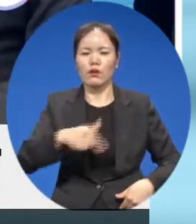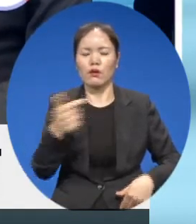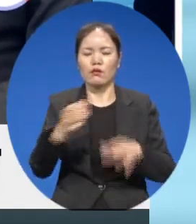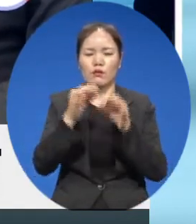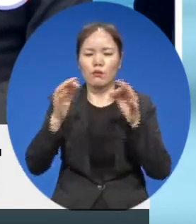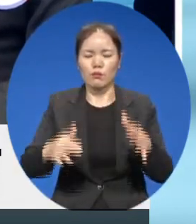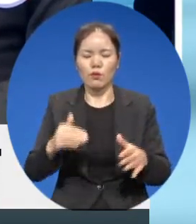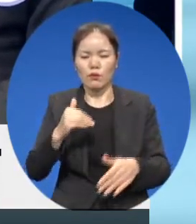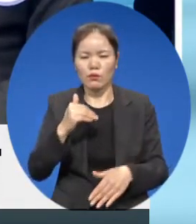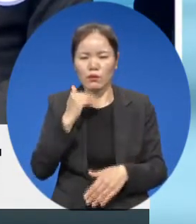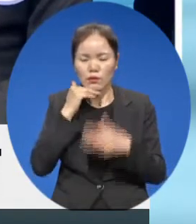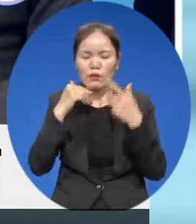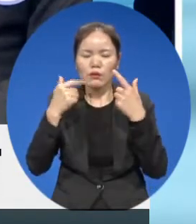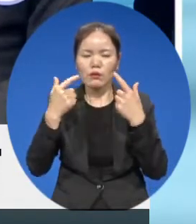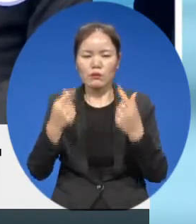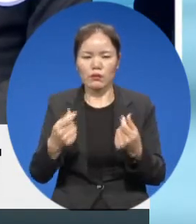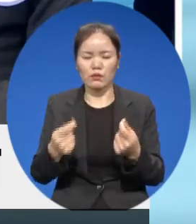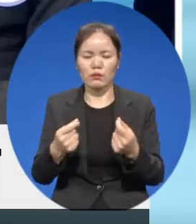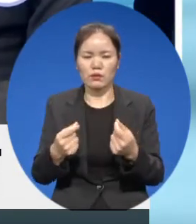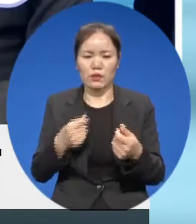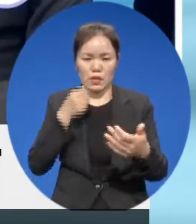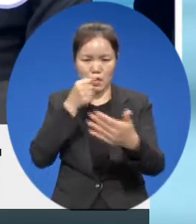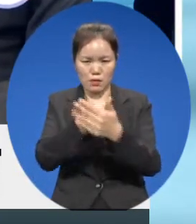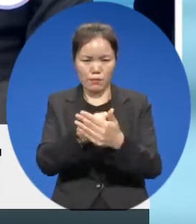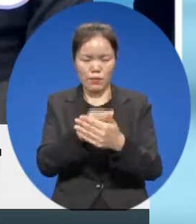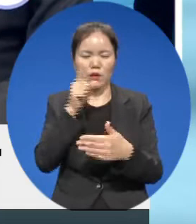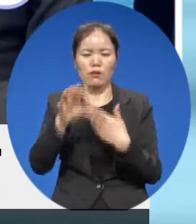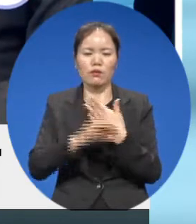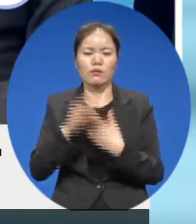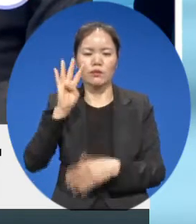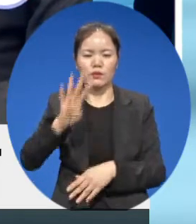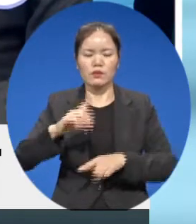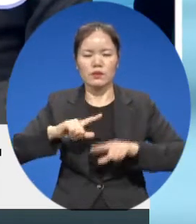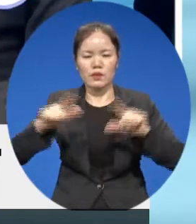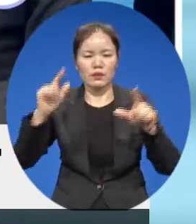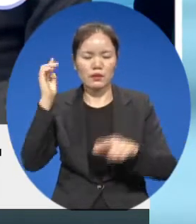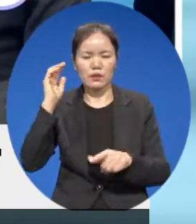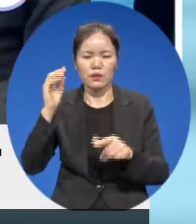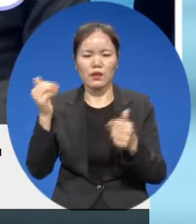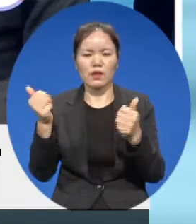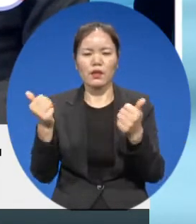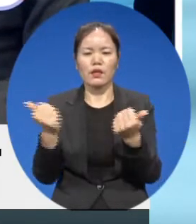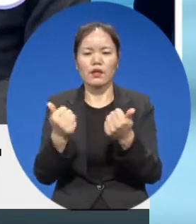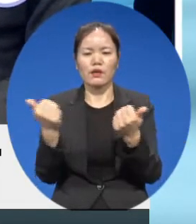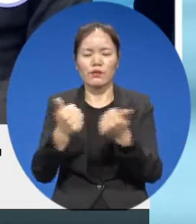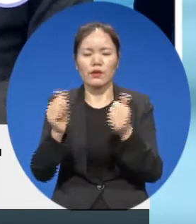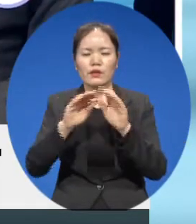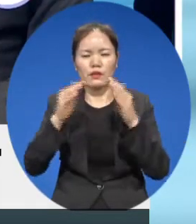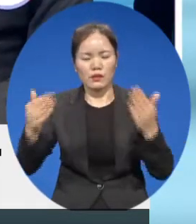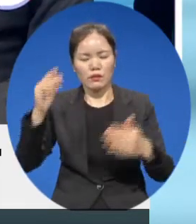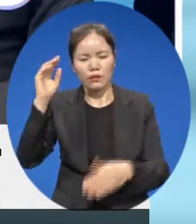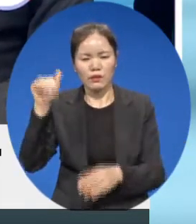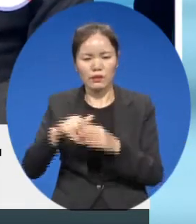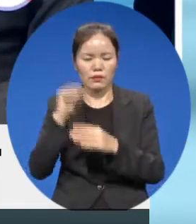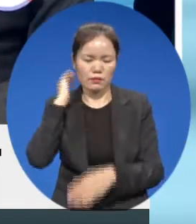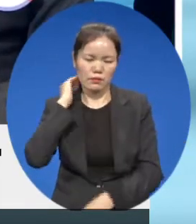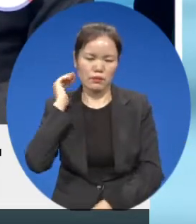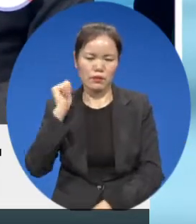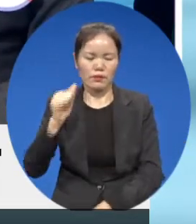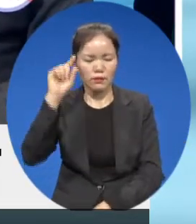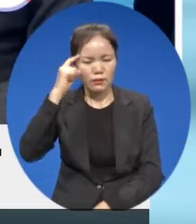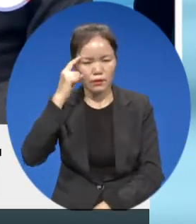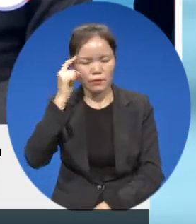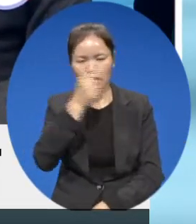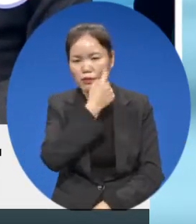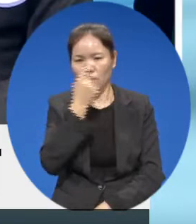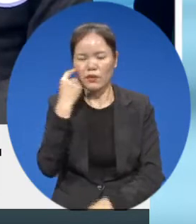임명했다 는 건 어떻게든 4일에 징계를 열겠다는 건 이제 대통령의 의지로 확인이 된 것이고요 그렇다면 그 징계에 의해서 무슨